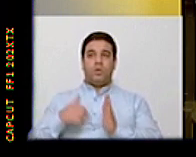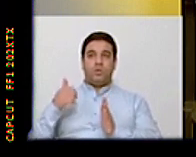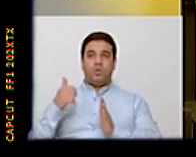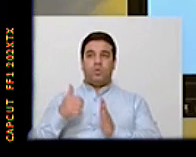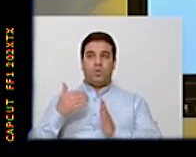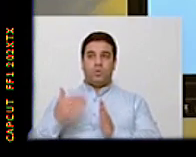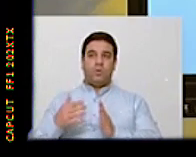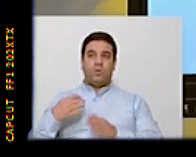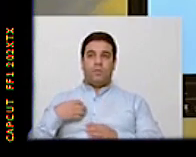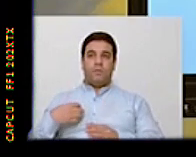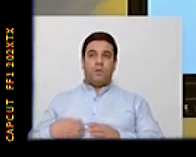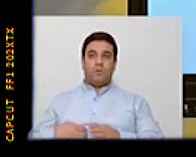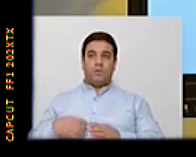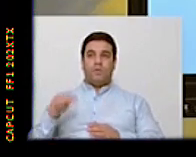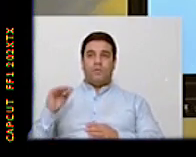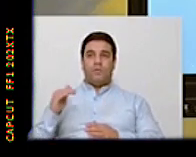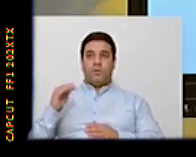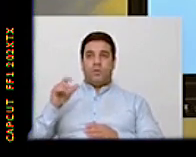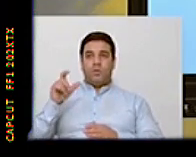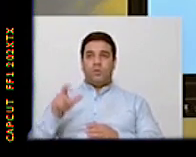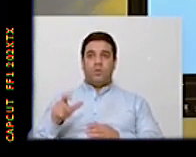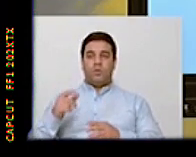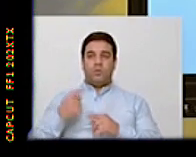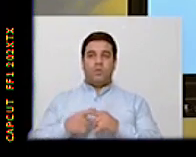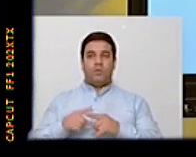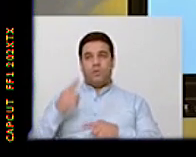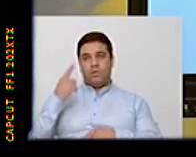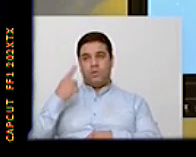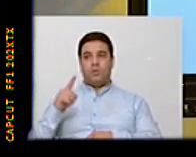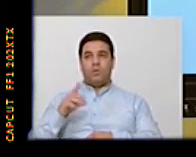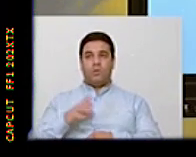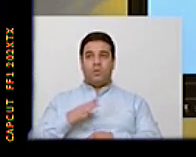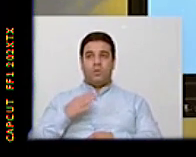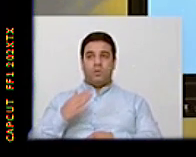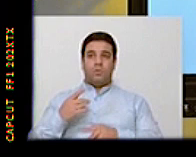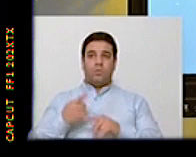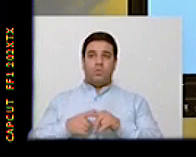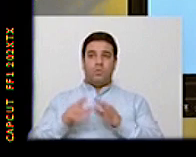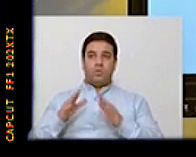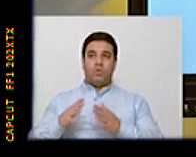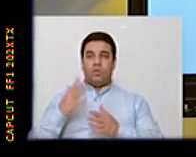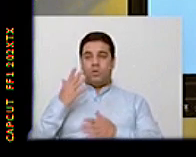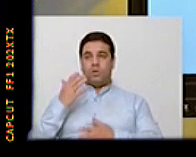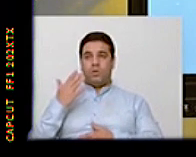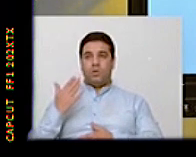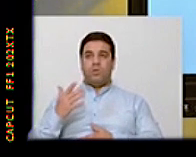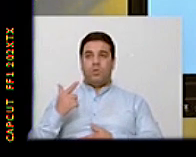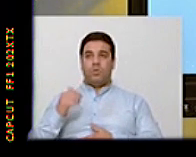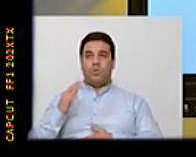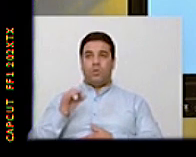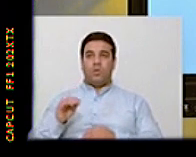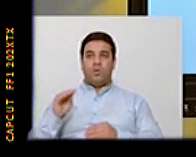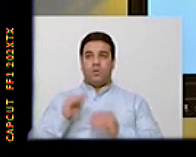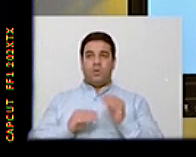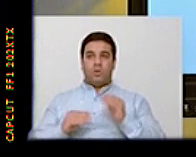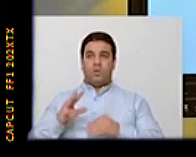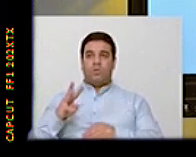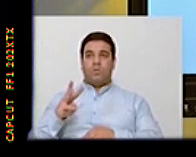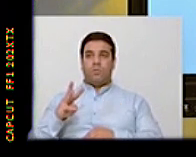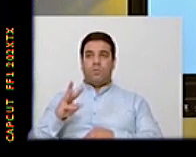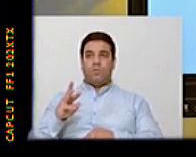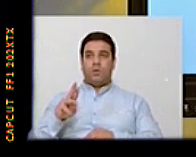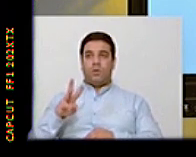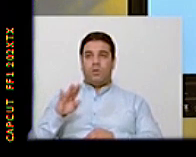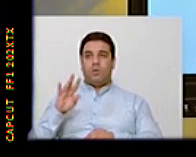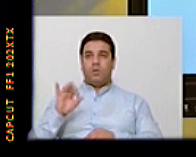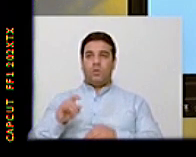1657-yilda fransuz fiziki Huygens tomonidan ixtiro qilingan. Bu yerda rasmda Huygens yasagan mayatniklik